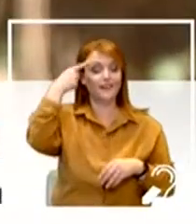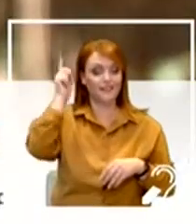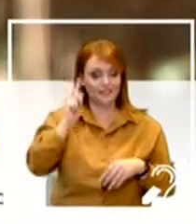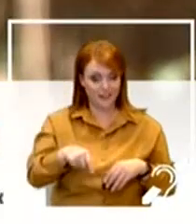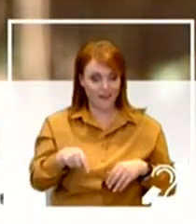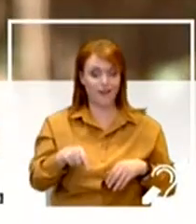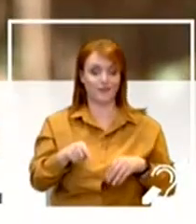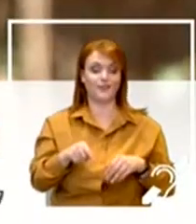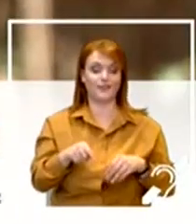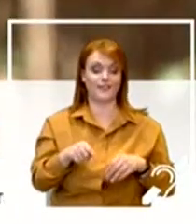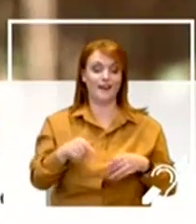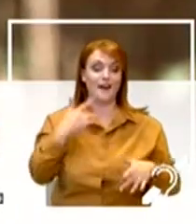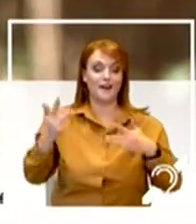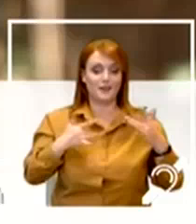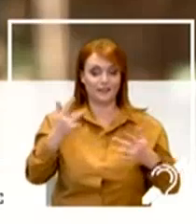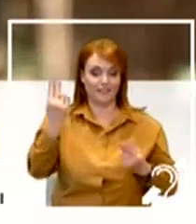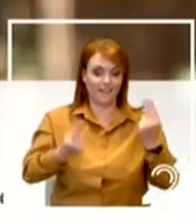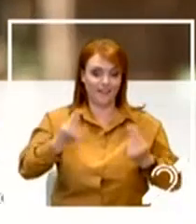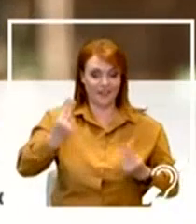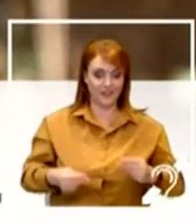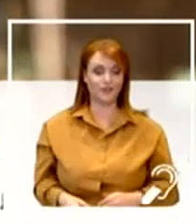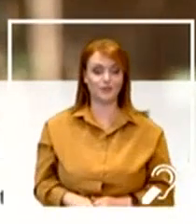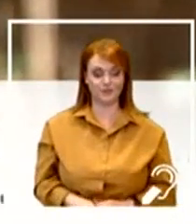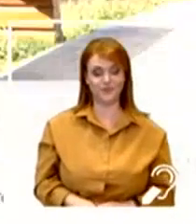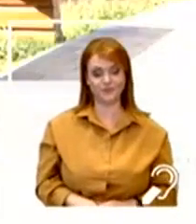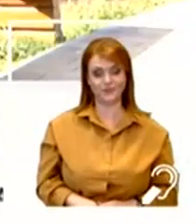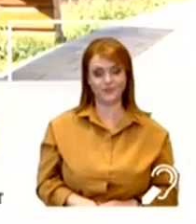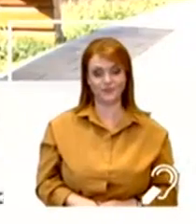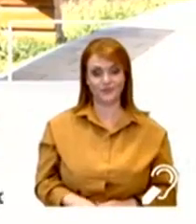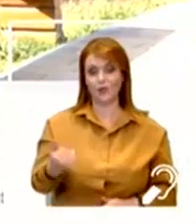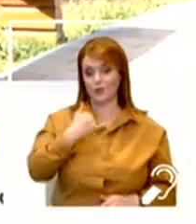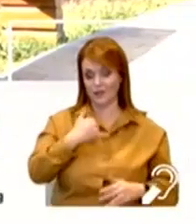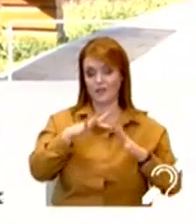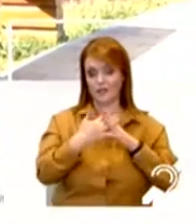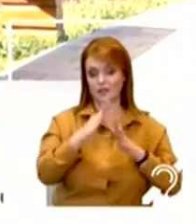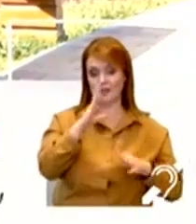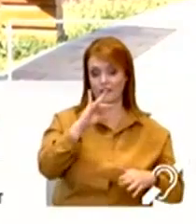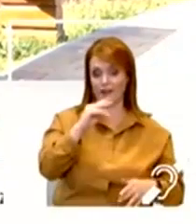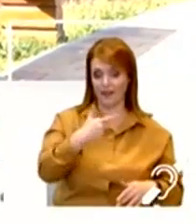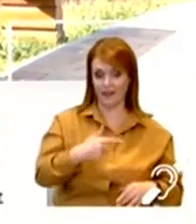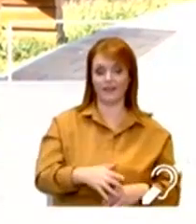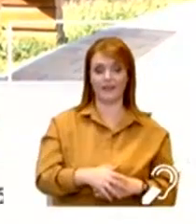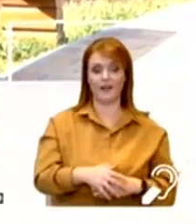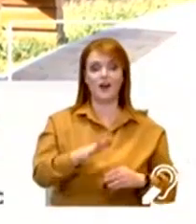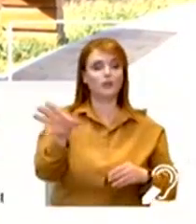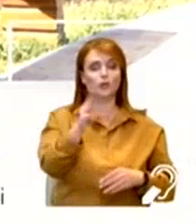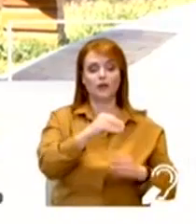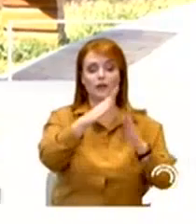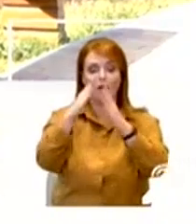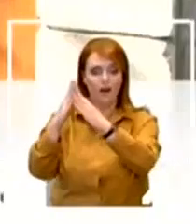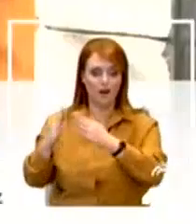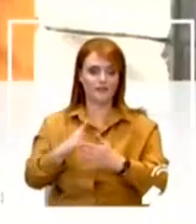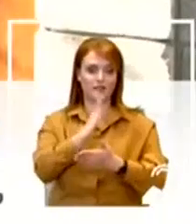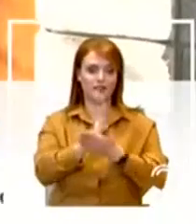să pună tot ce are mai bun în gospodărie pe masă și, desigur, la noi la Văleni persistă în toate gospodăriile